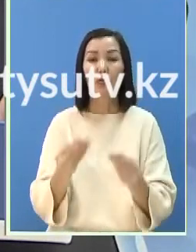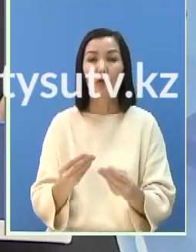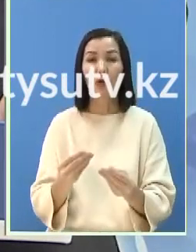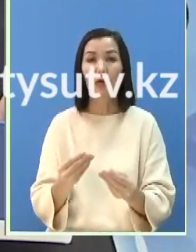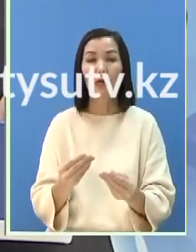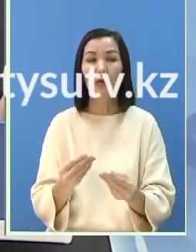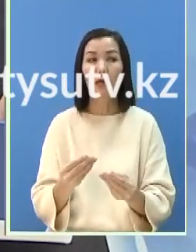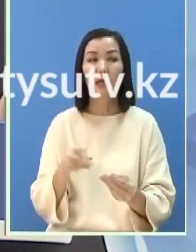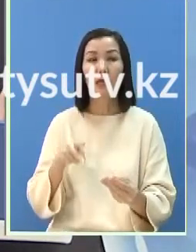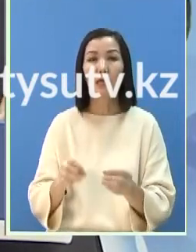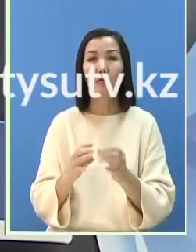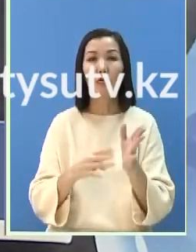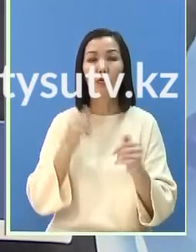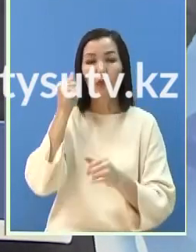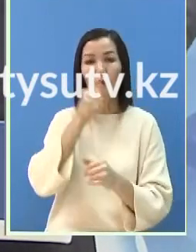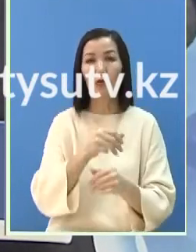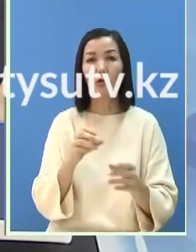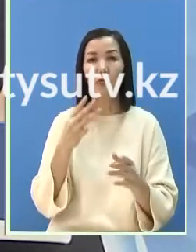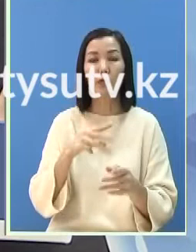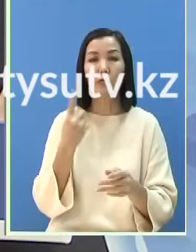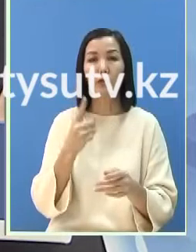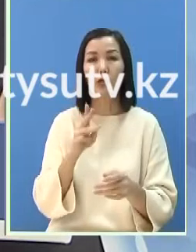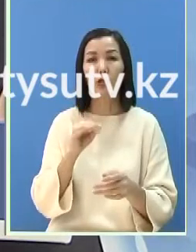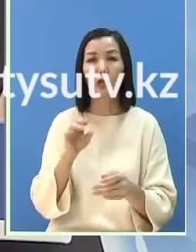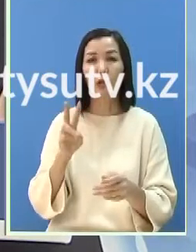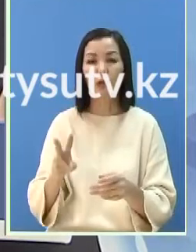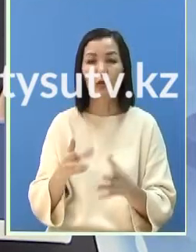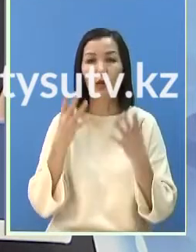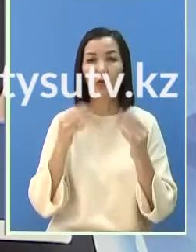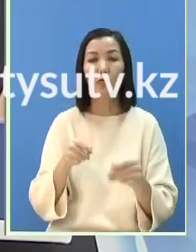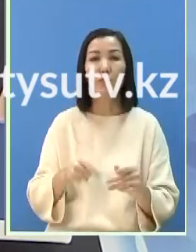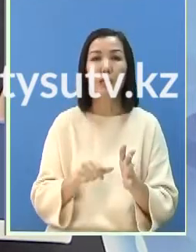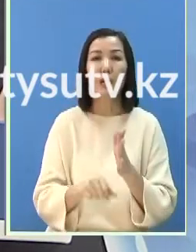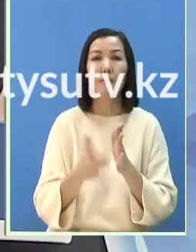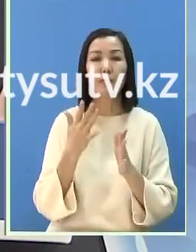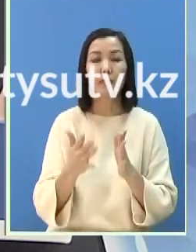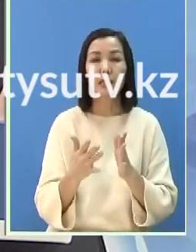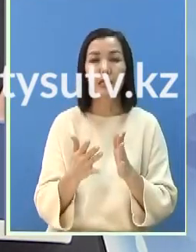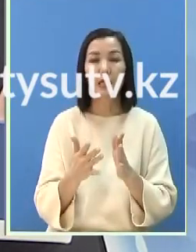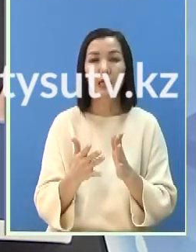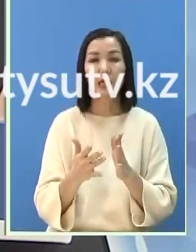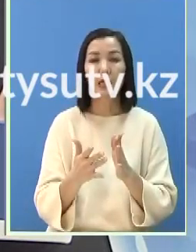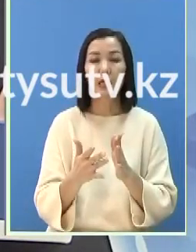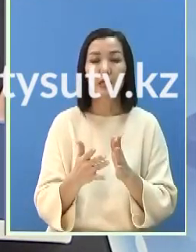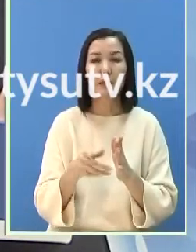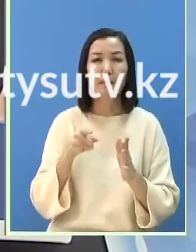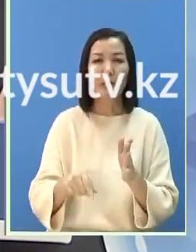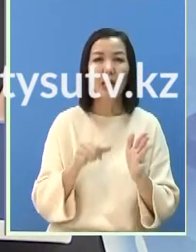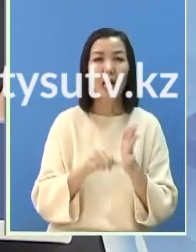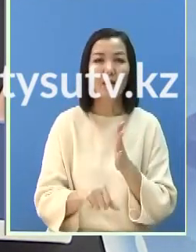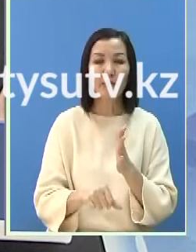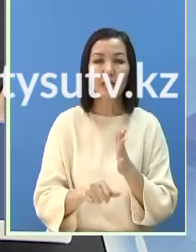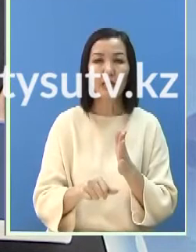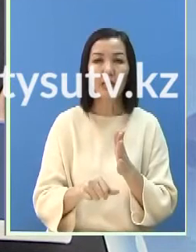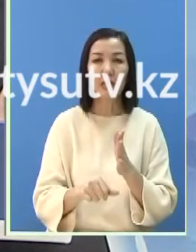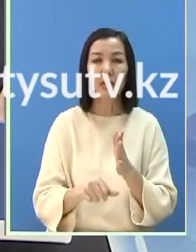қазіргі таңда 2019 жылғы 31 желтоқсандағы номері 1060 деген Қазақстан Республикасы үкіметінің қаулысы